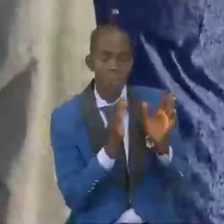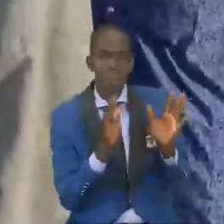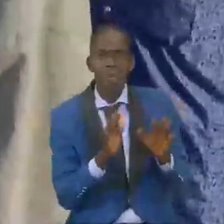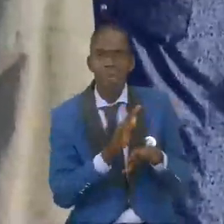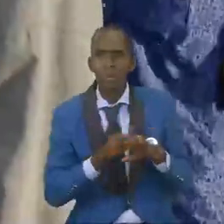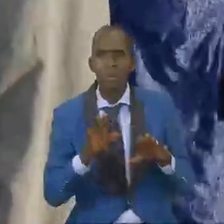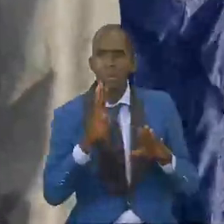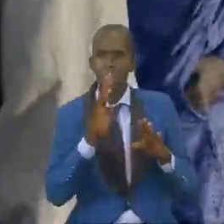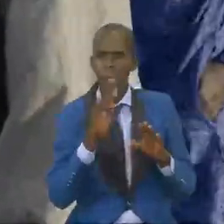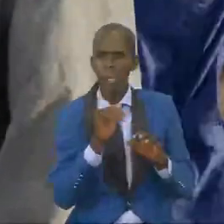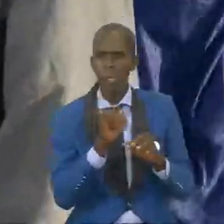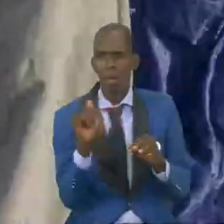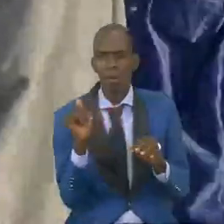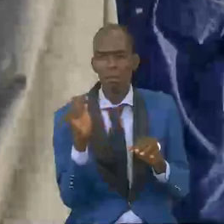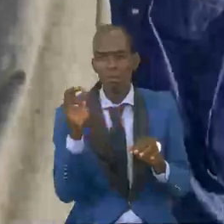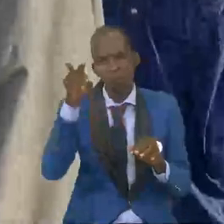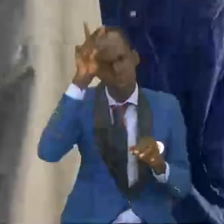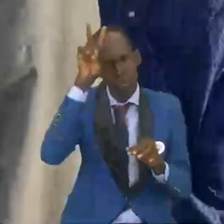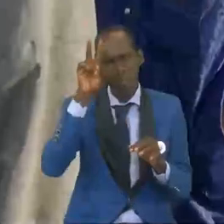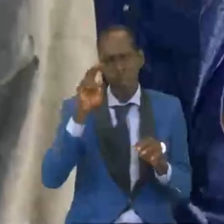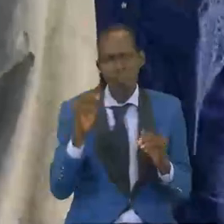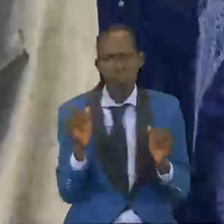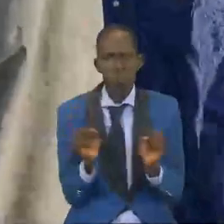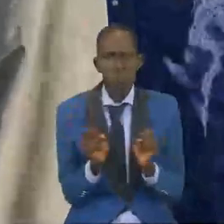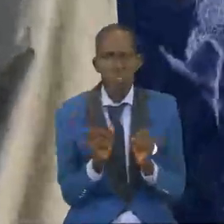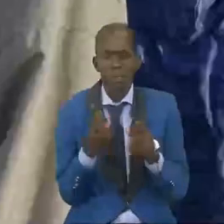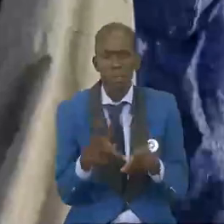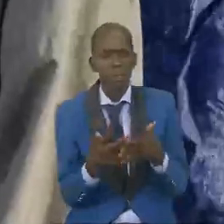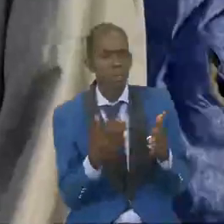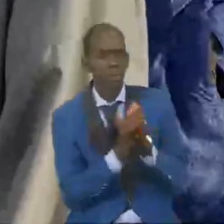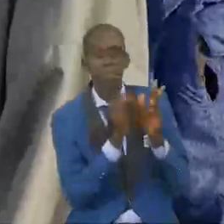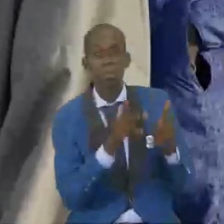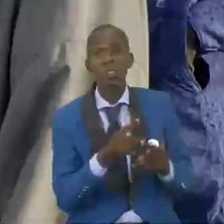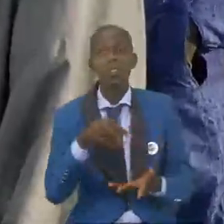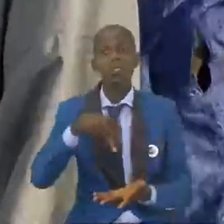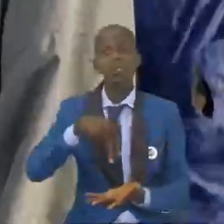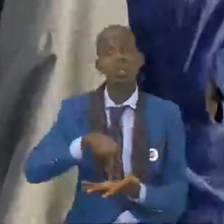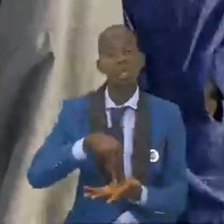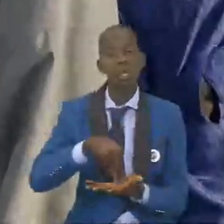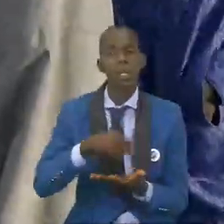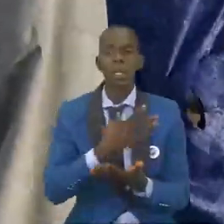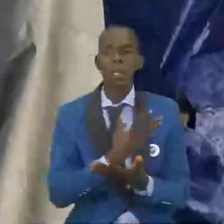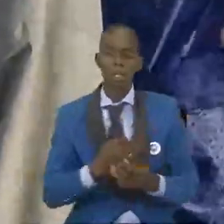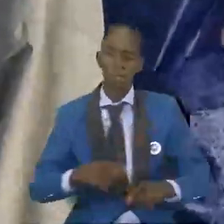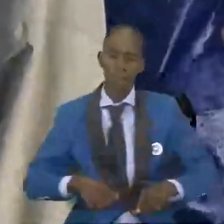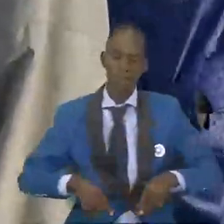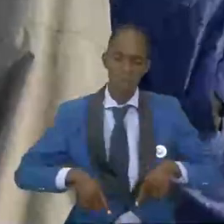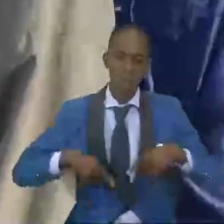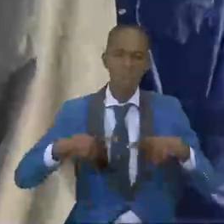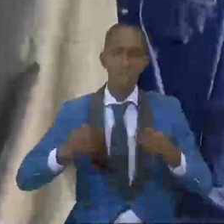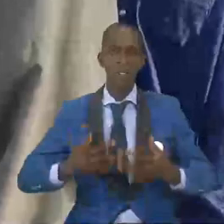Un conspirateur. Ne sois pas un poltron devant lui. Tiens.